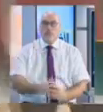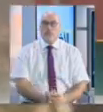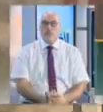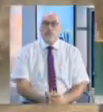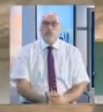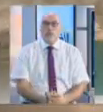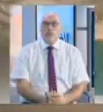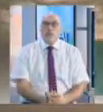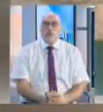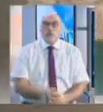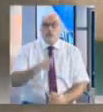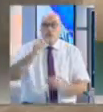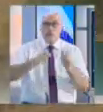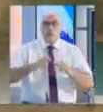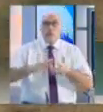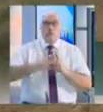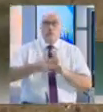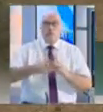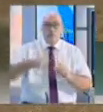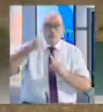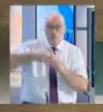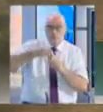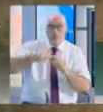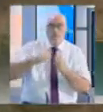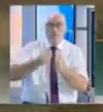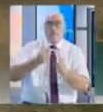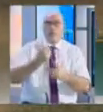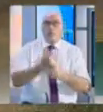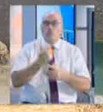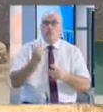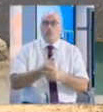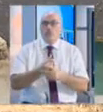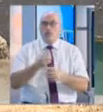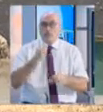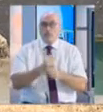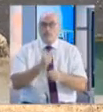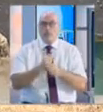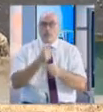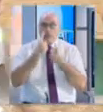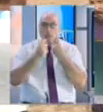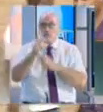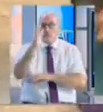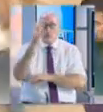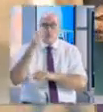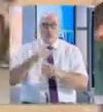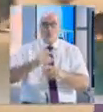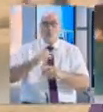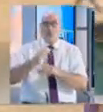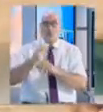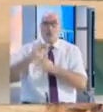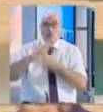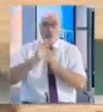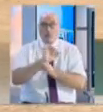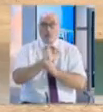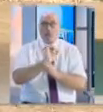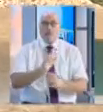سكانها مجندون كلهم إلى جانب عناصر الحماية المدنية ومديرية الغابات لإخماد النيران. اليوم رانا